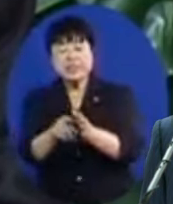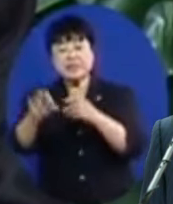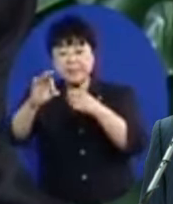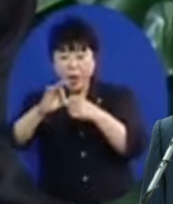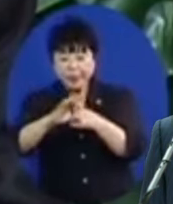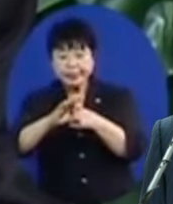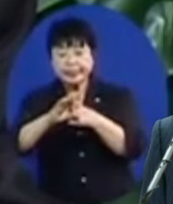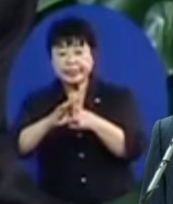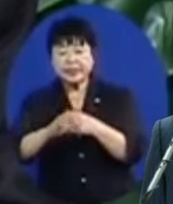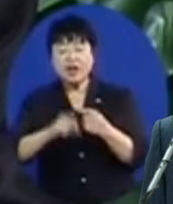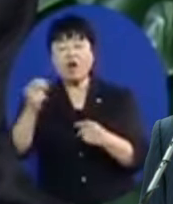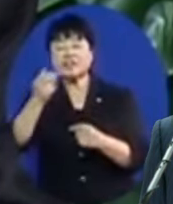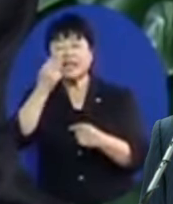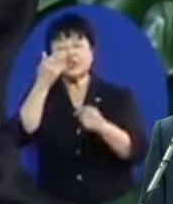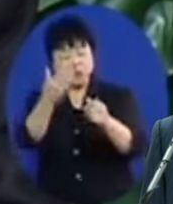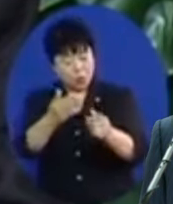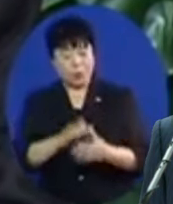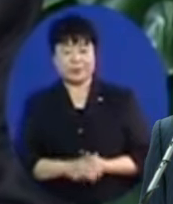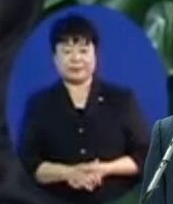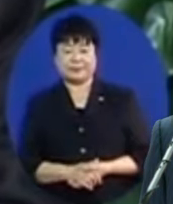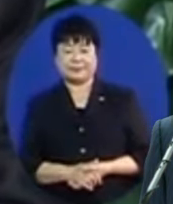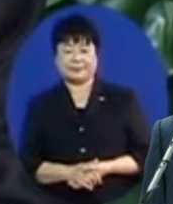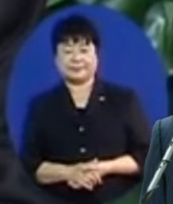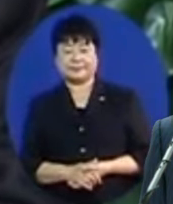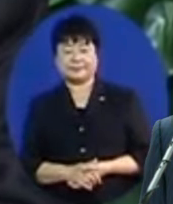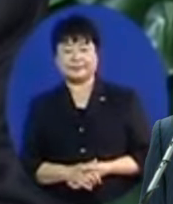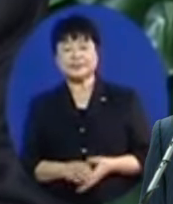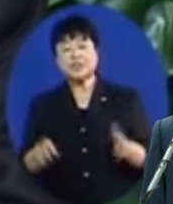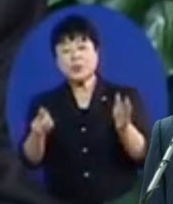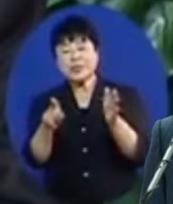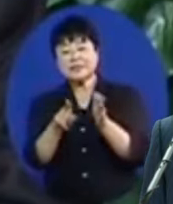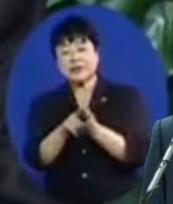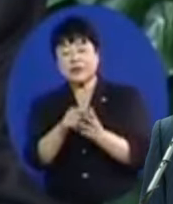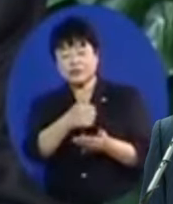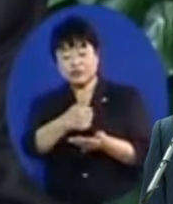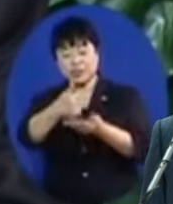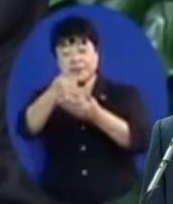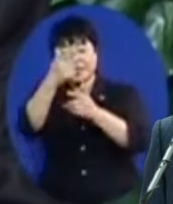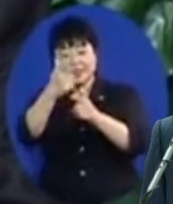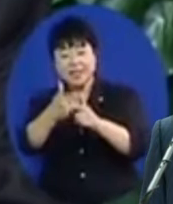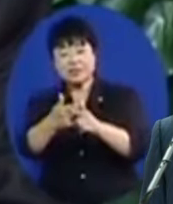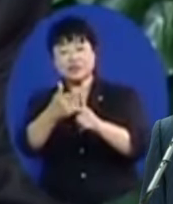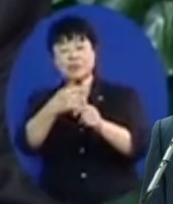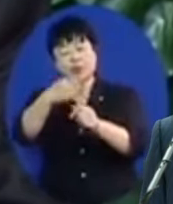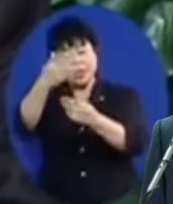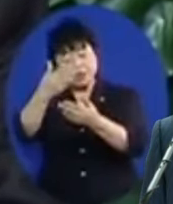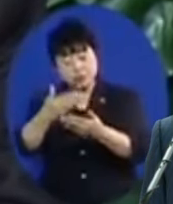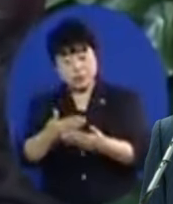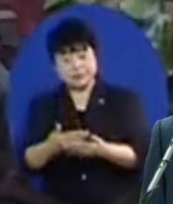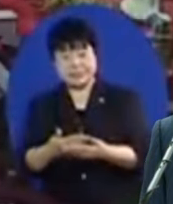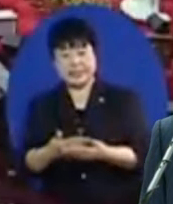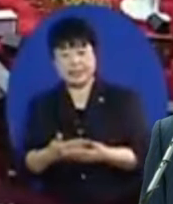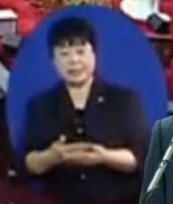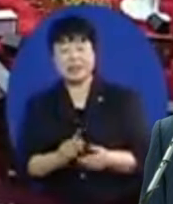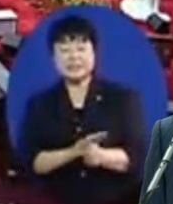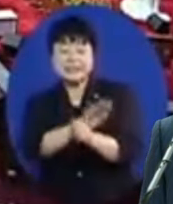하면 영원한 생명을 얻는 것입니다. 그러기를 위해서 주님이 예수님을 우리에게 보내주셨으니